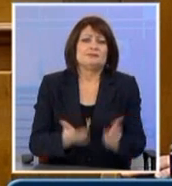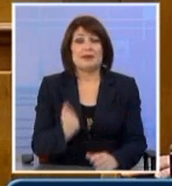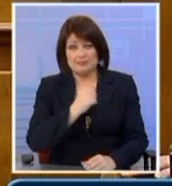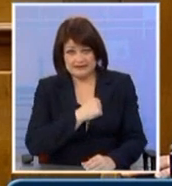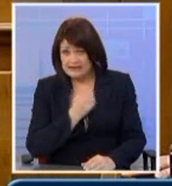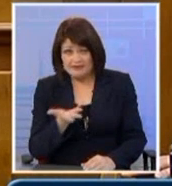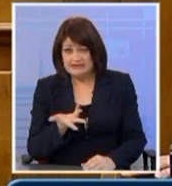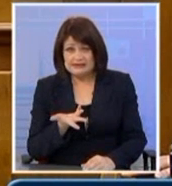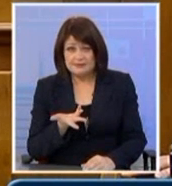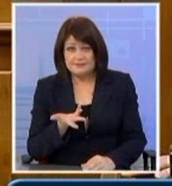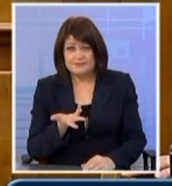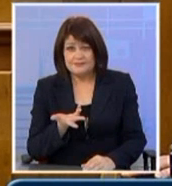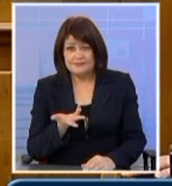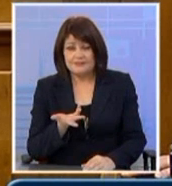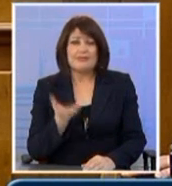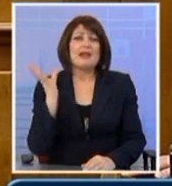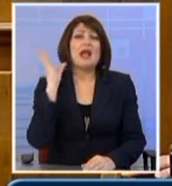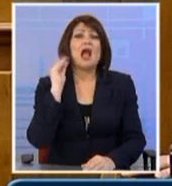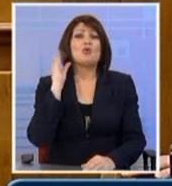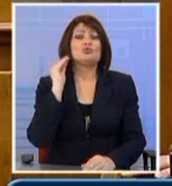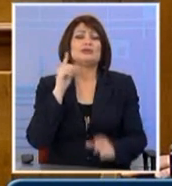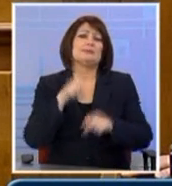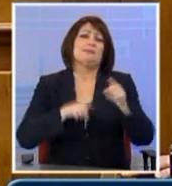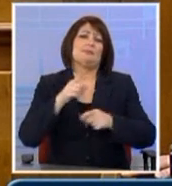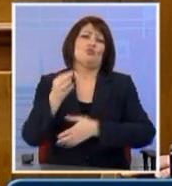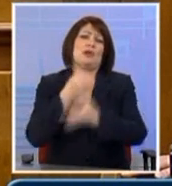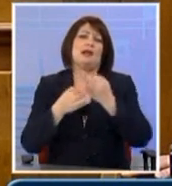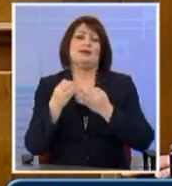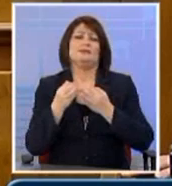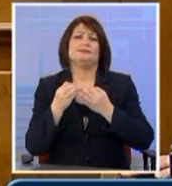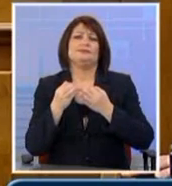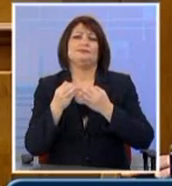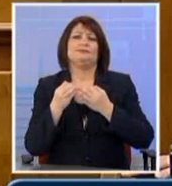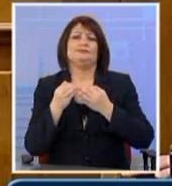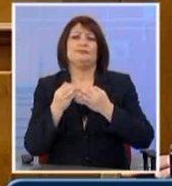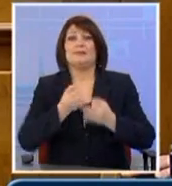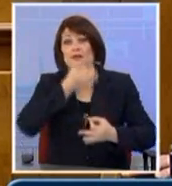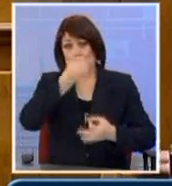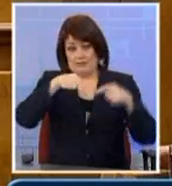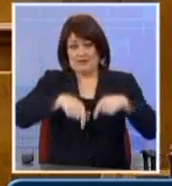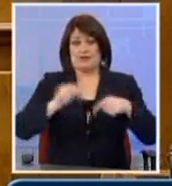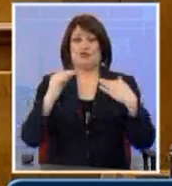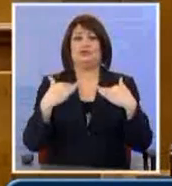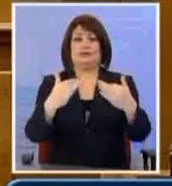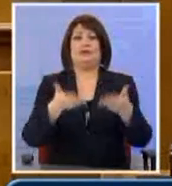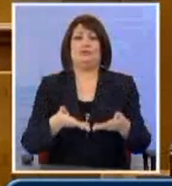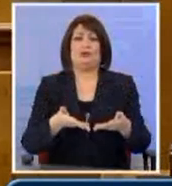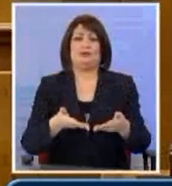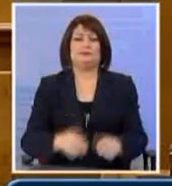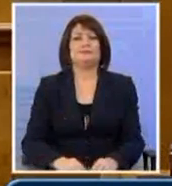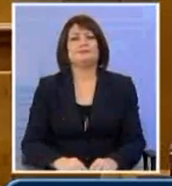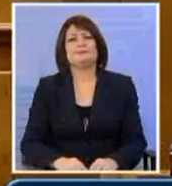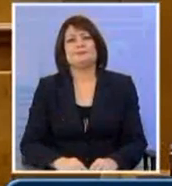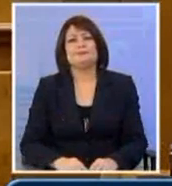Πιστεύετε ότι έχετε ακούσει από κάποιους και το μεταφέρετε στην αίθουσα αυτή? Ήρθατε